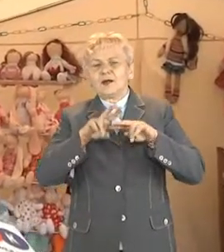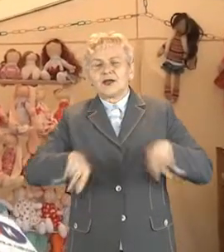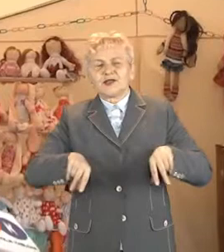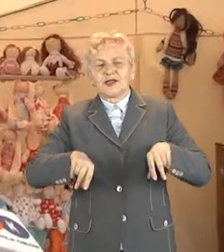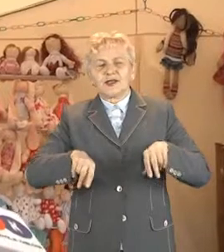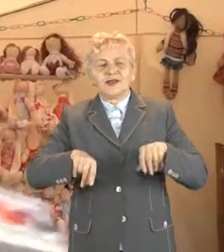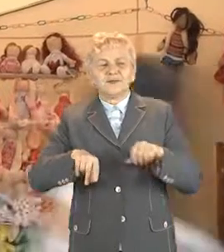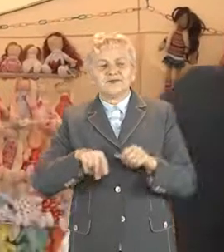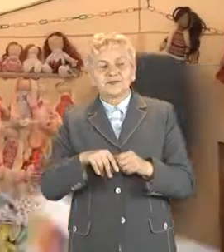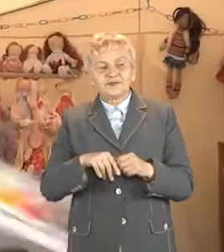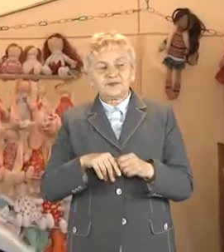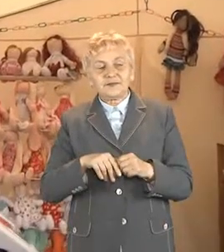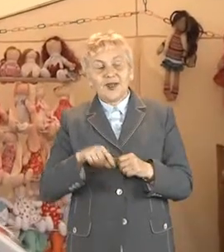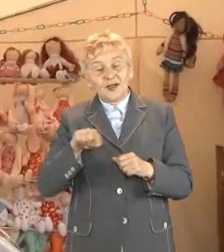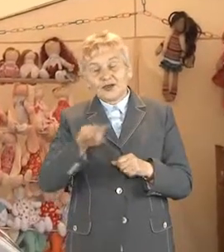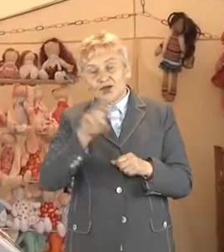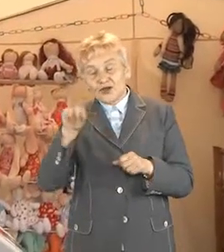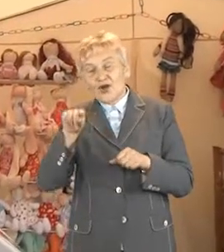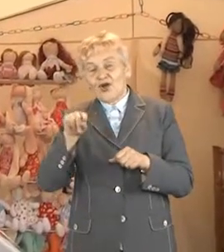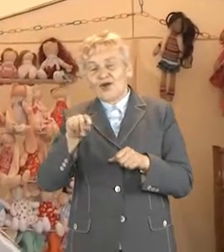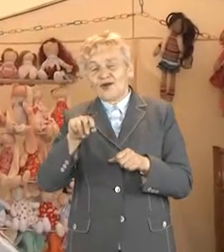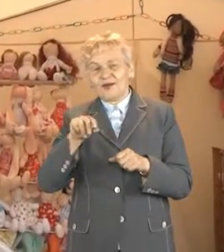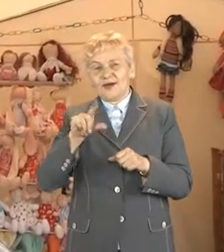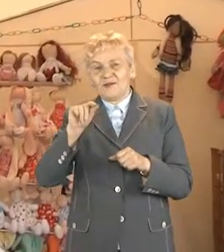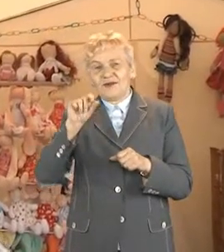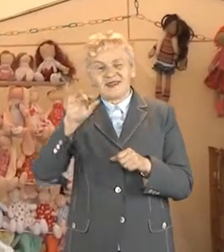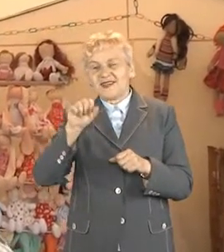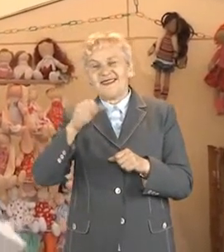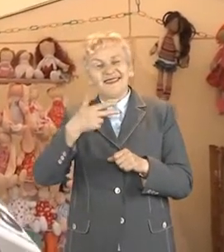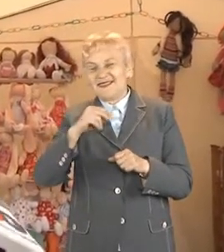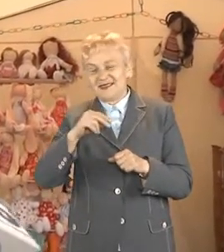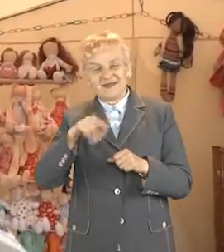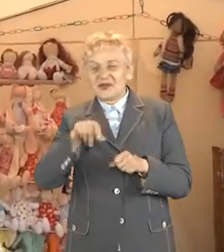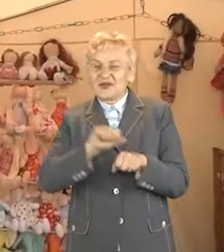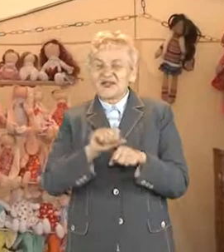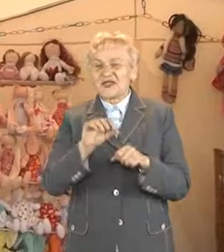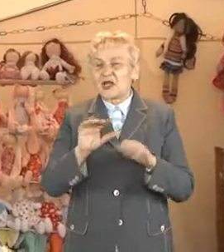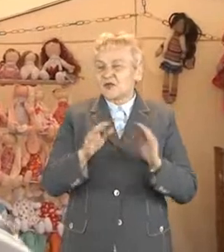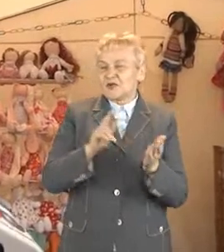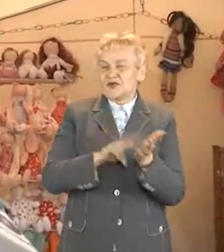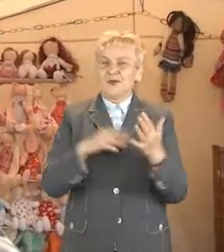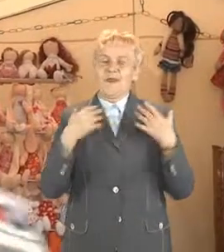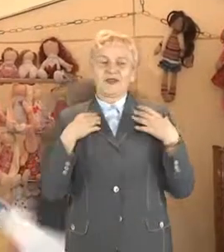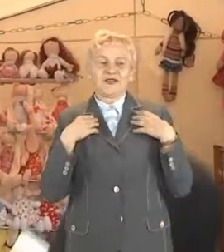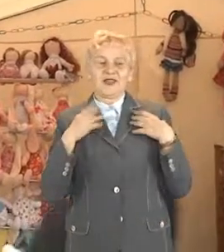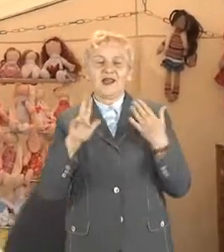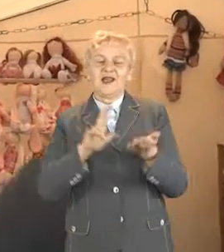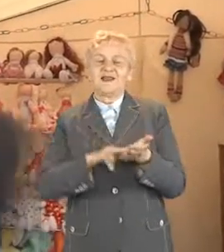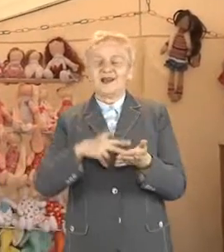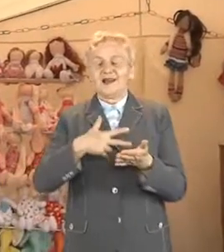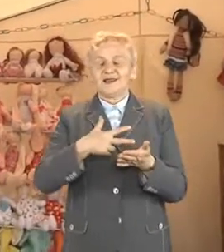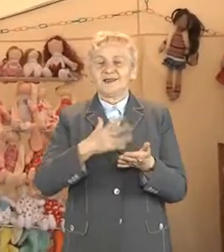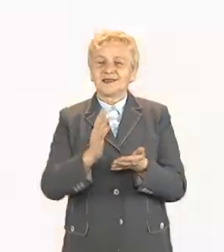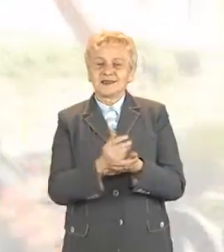i... Pasja. Ja wiem, czy pasja? Raczej nie pasja. Życie